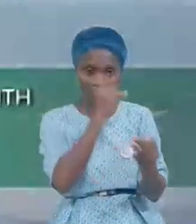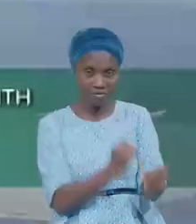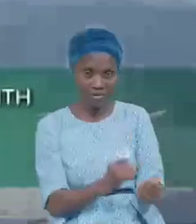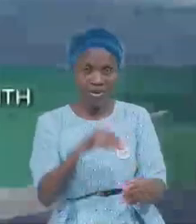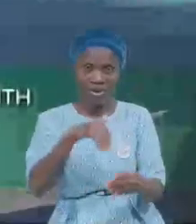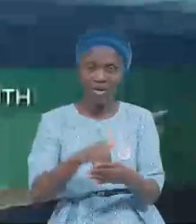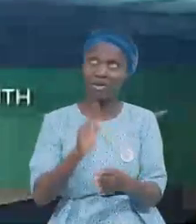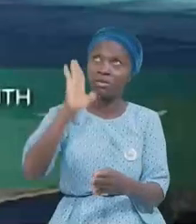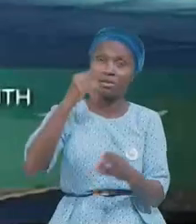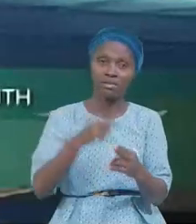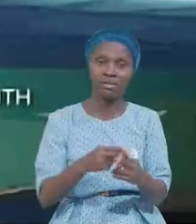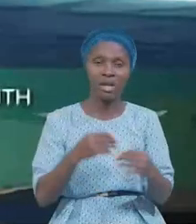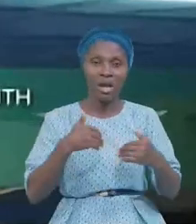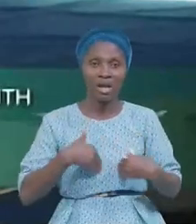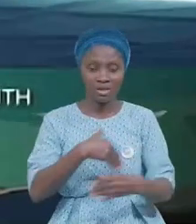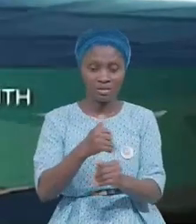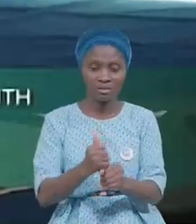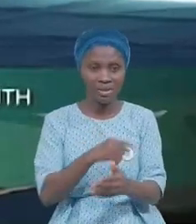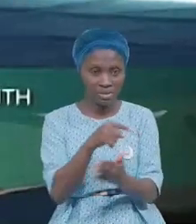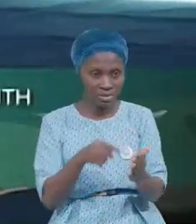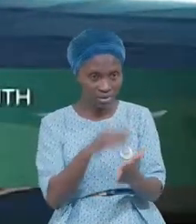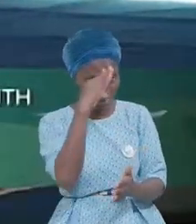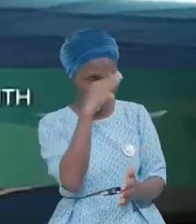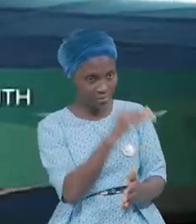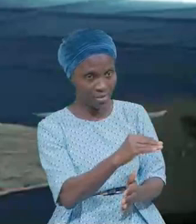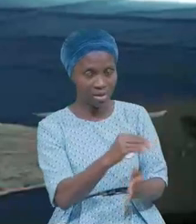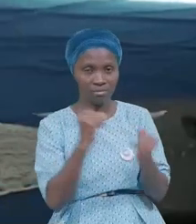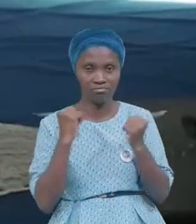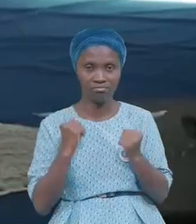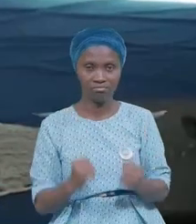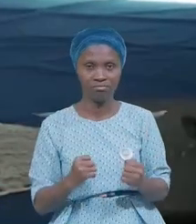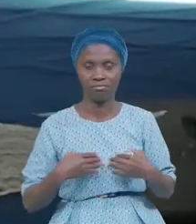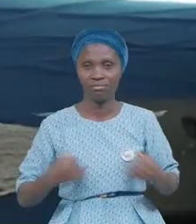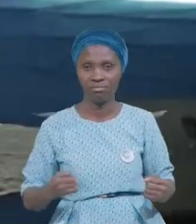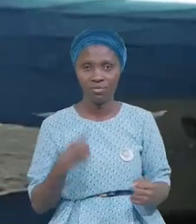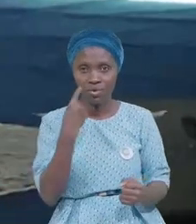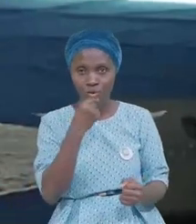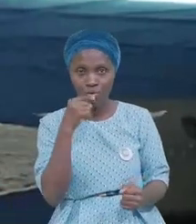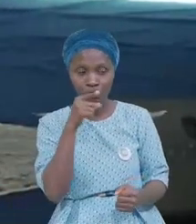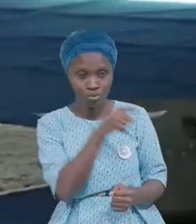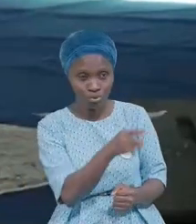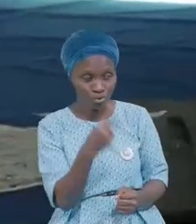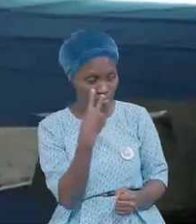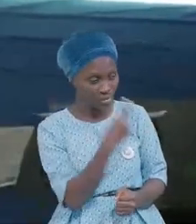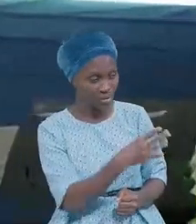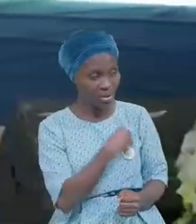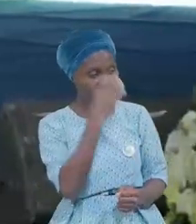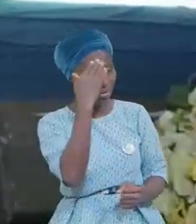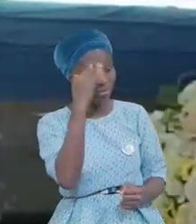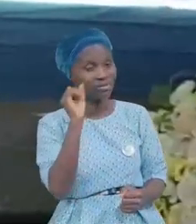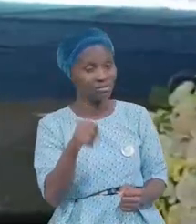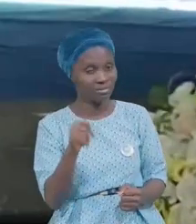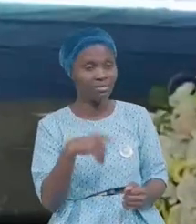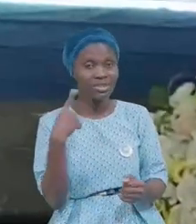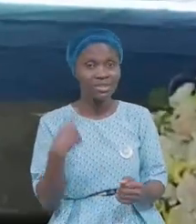vous voyez et connaissez. C'est la foi en lui. C'est la foi en